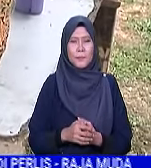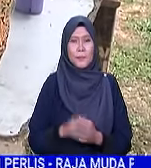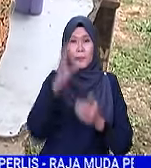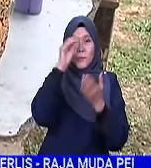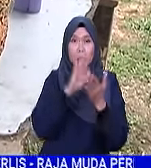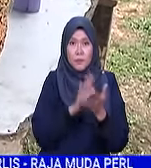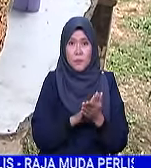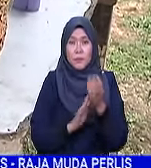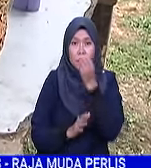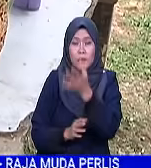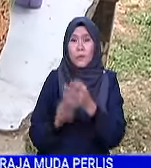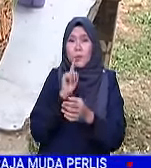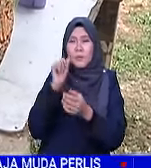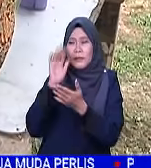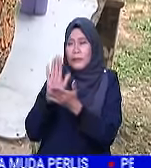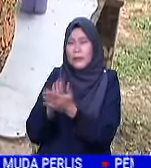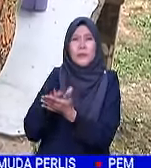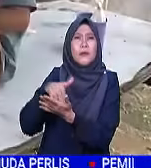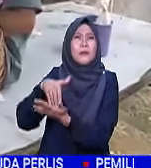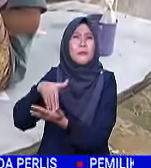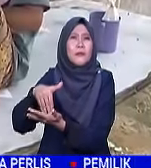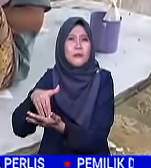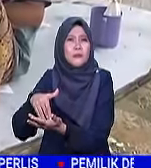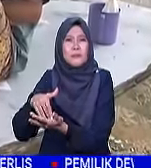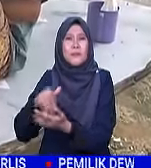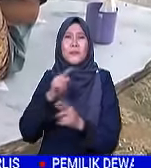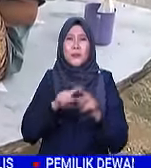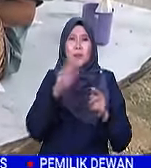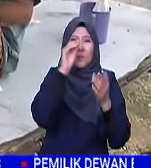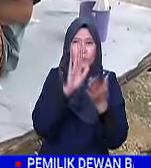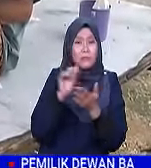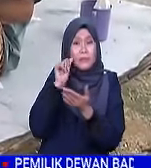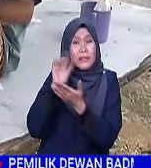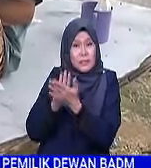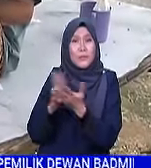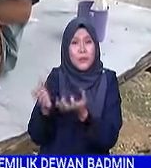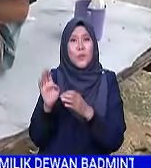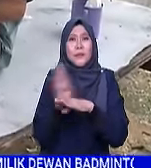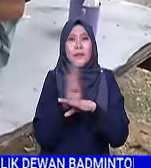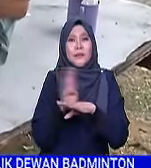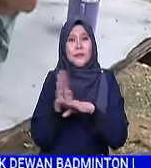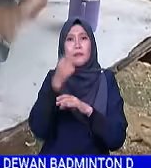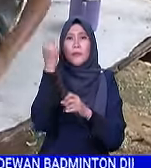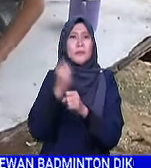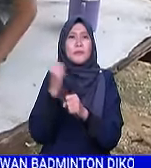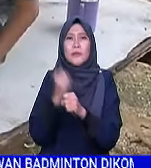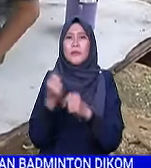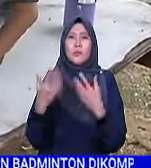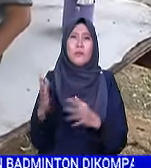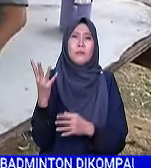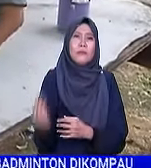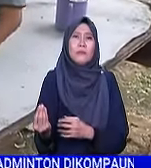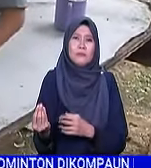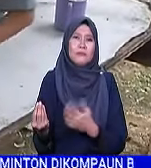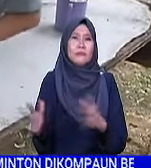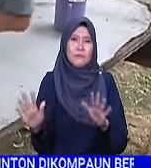Menurut suaminya, walaupun kudrat isterinya sudah tidak sekuat dahulu, namun dia tetap mahu berniaga kerana pekerjaan itu sudah menjadi sebahagian darah daging